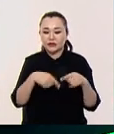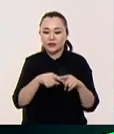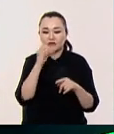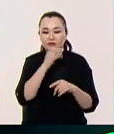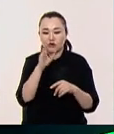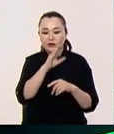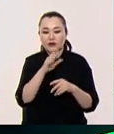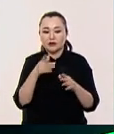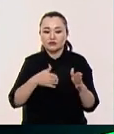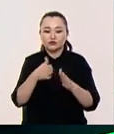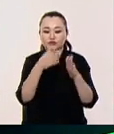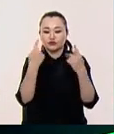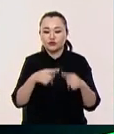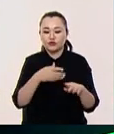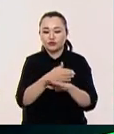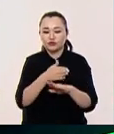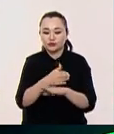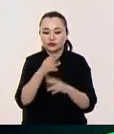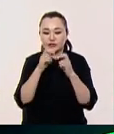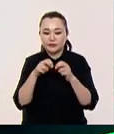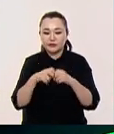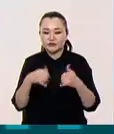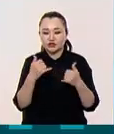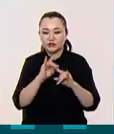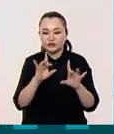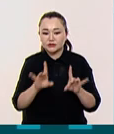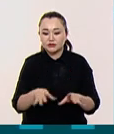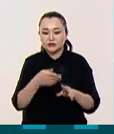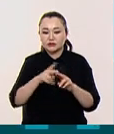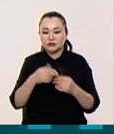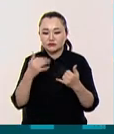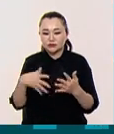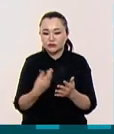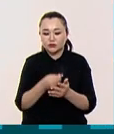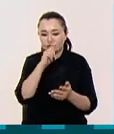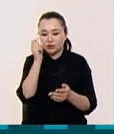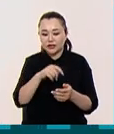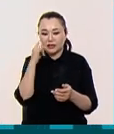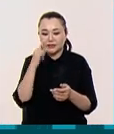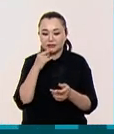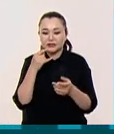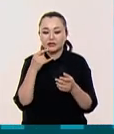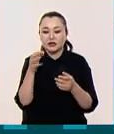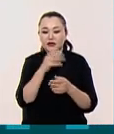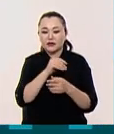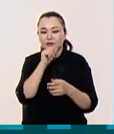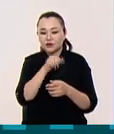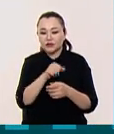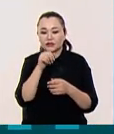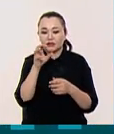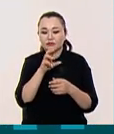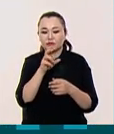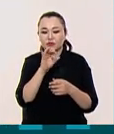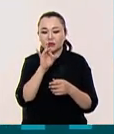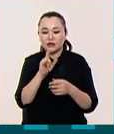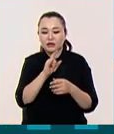шығудың балама жолдары қарастырылып жатқанын айтады. Осы уақытқа дейін Украинаға Қазақстанның арқалығынан тонналап былғары